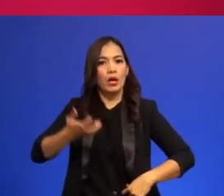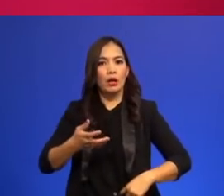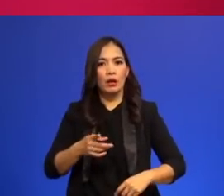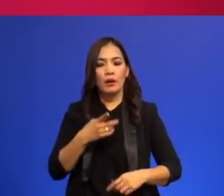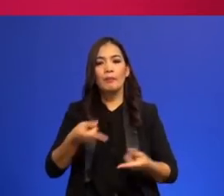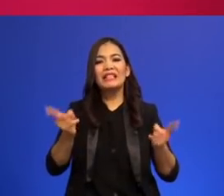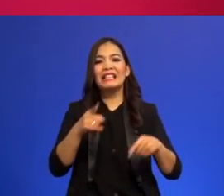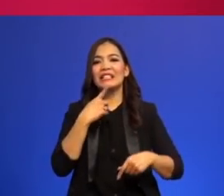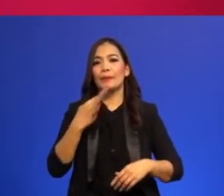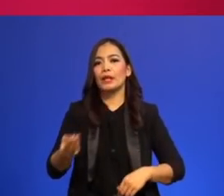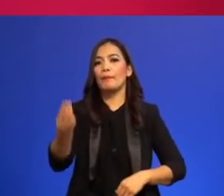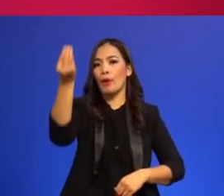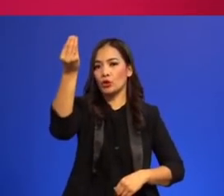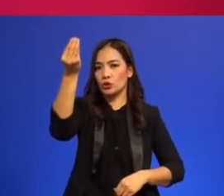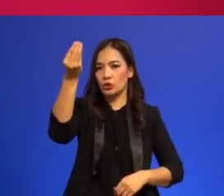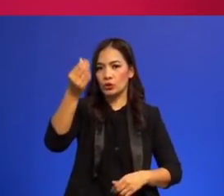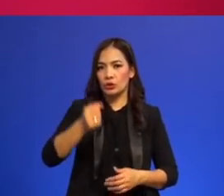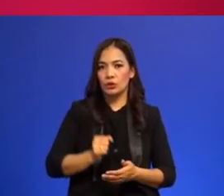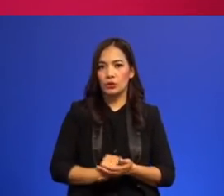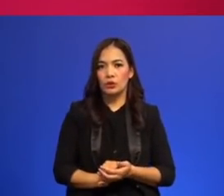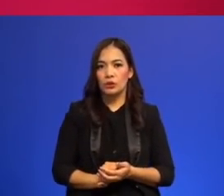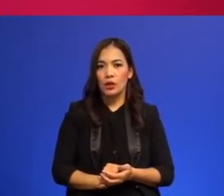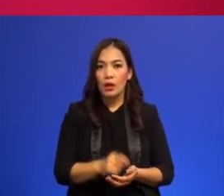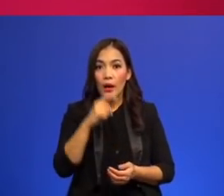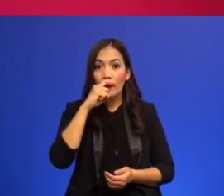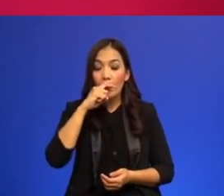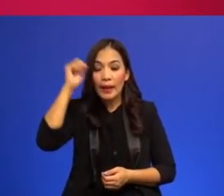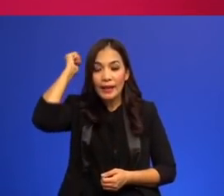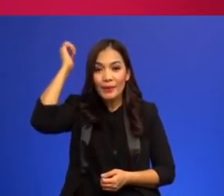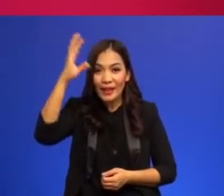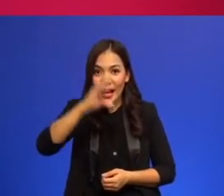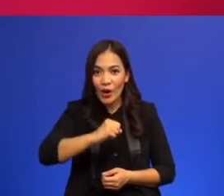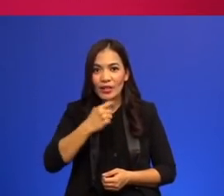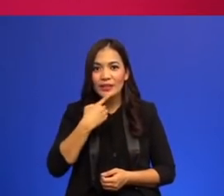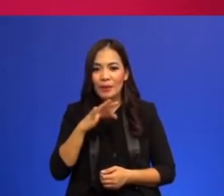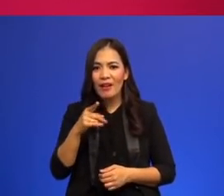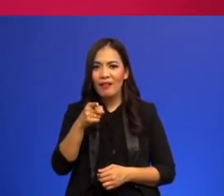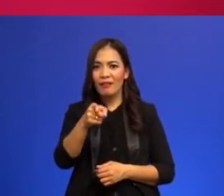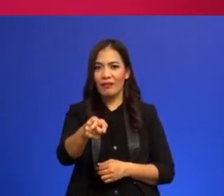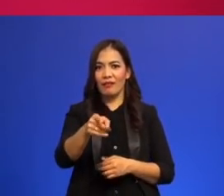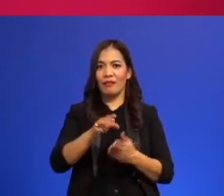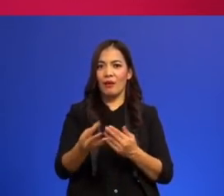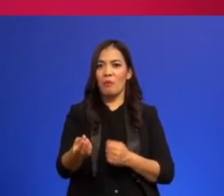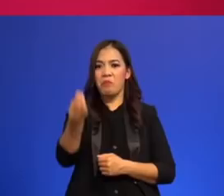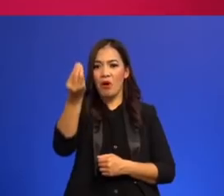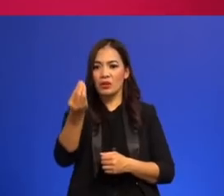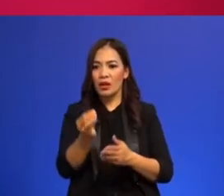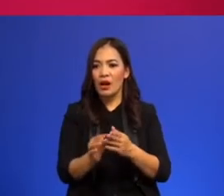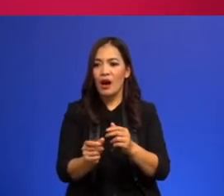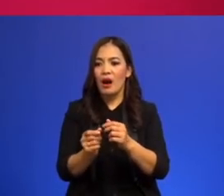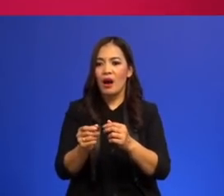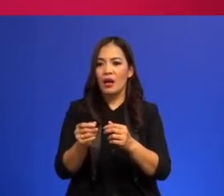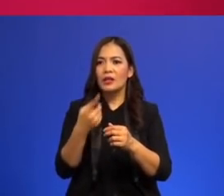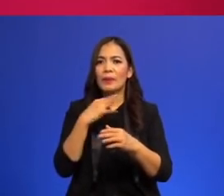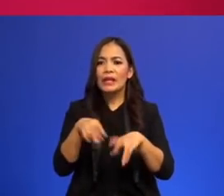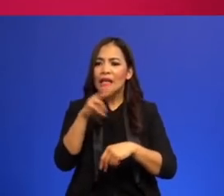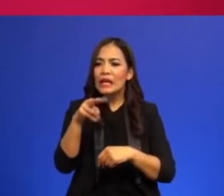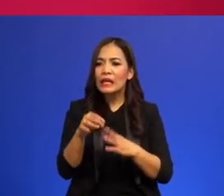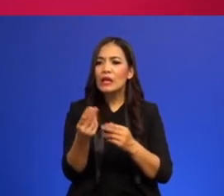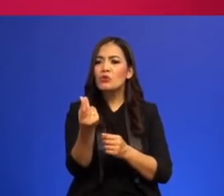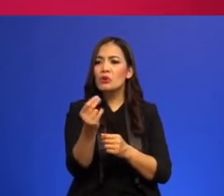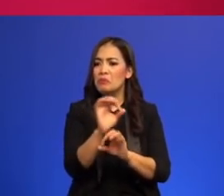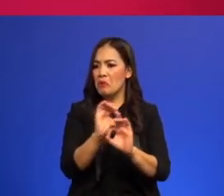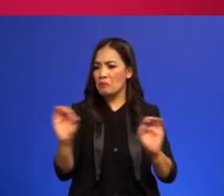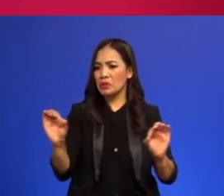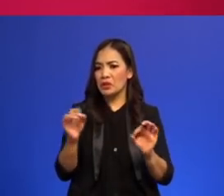ngebosi. Tahu ya Bapak Ibu yang seumur saya tahu, ini ngebosi, ngoleh duit aja belum bisa loh.